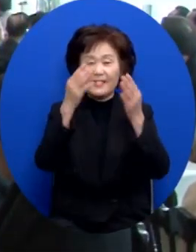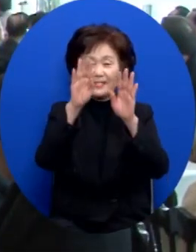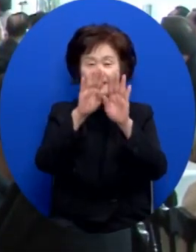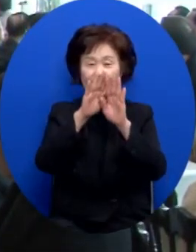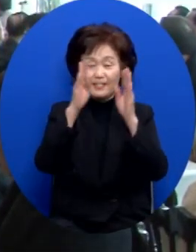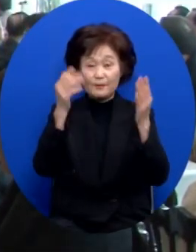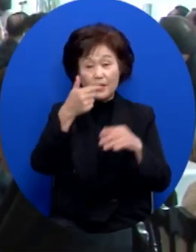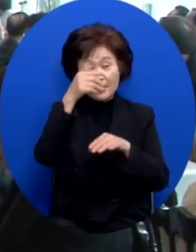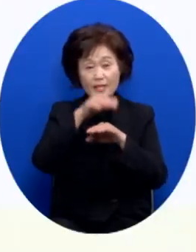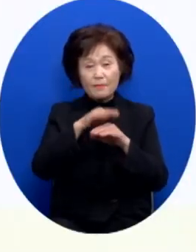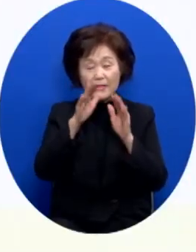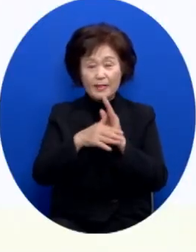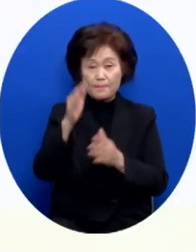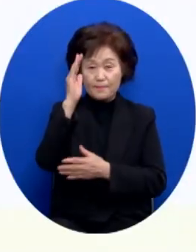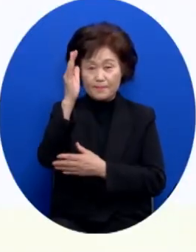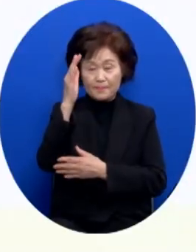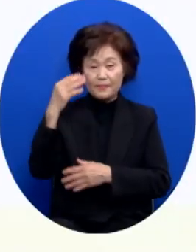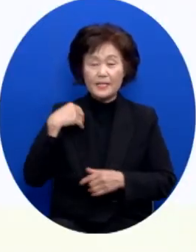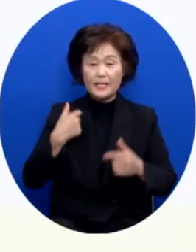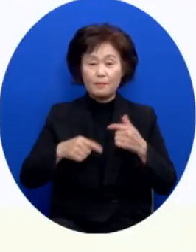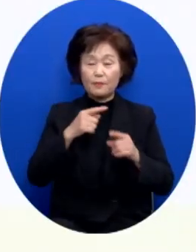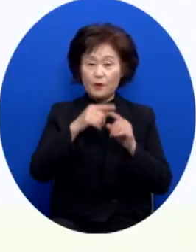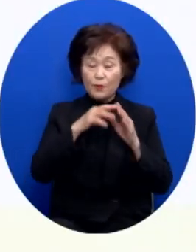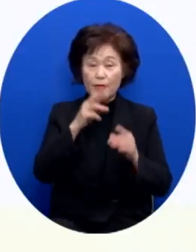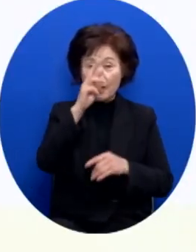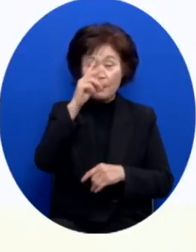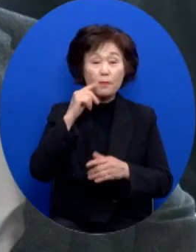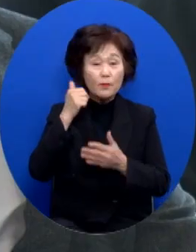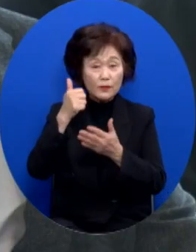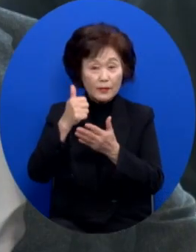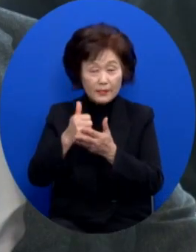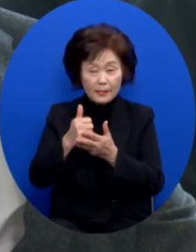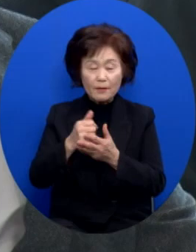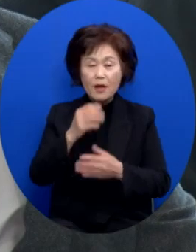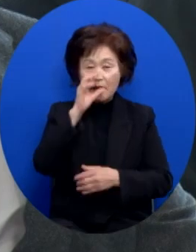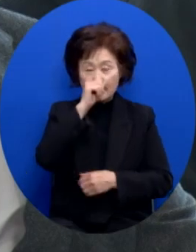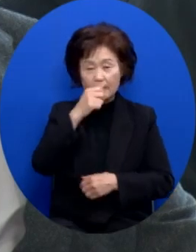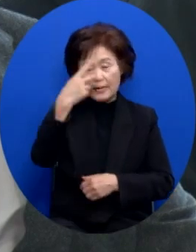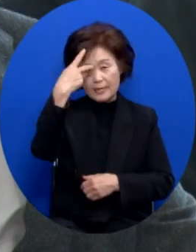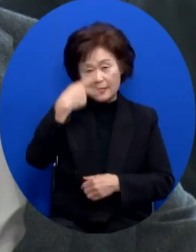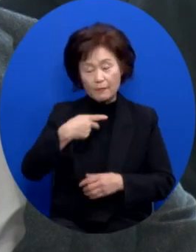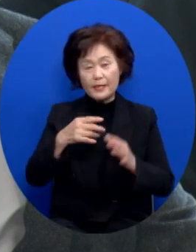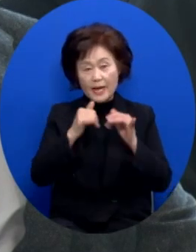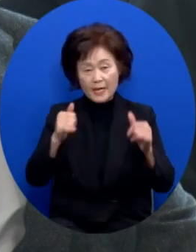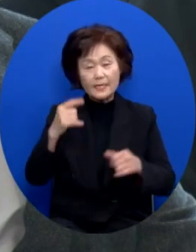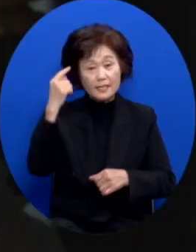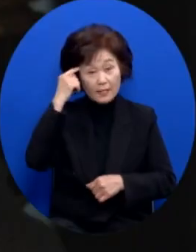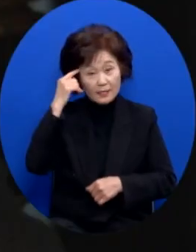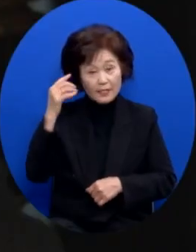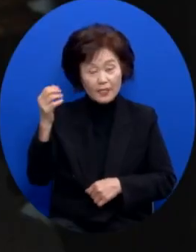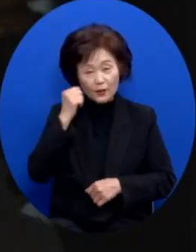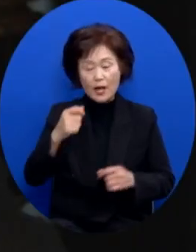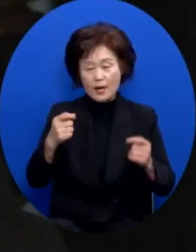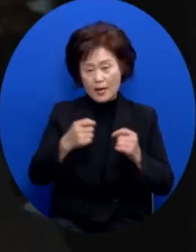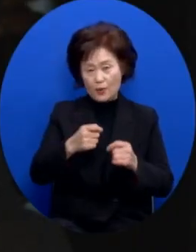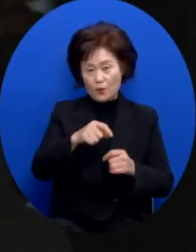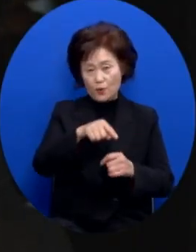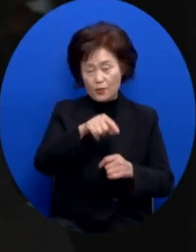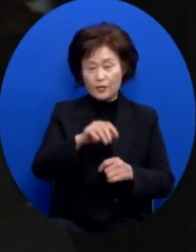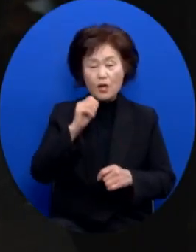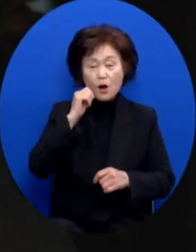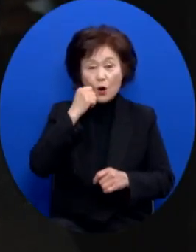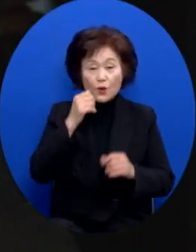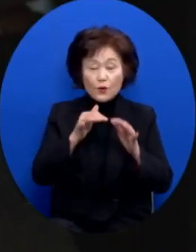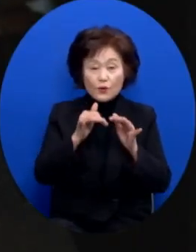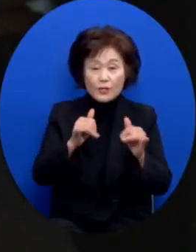예배에서 말씀을 전한 기쁨의 교회 박진석 목사는 선한 사마리아인의 정신으로 가까운 곳에서 어려운 이들을